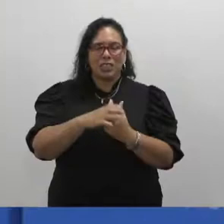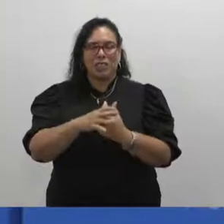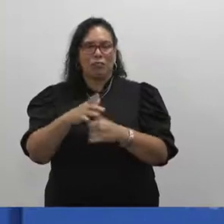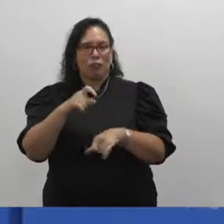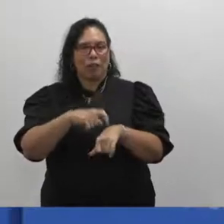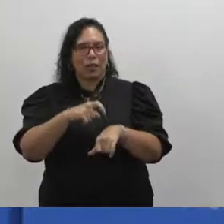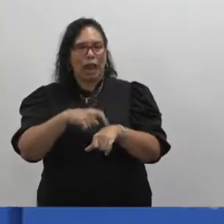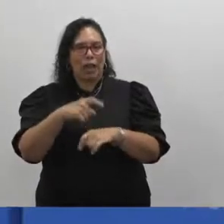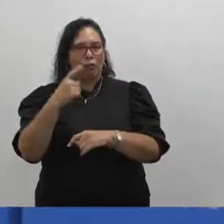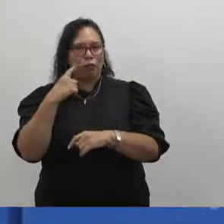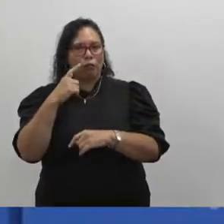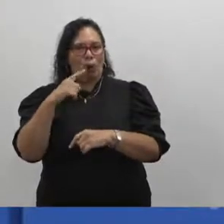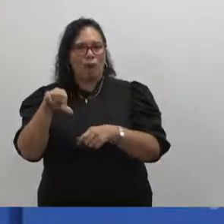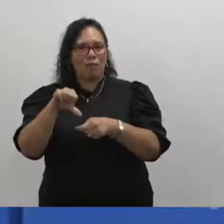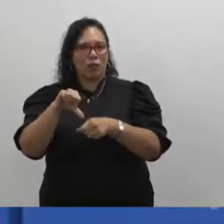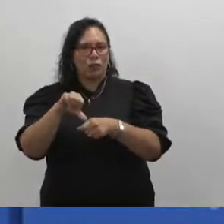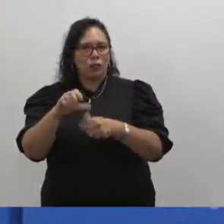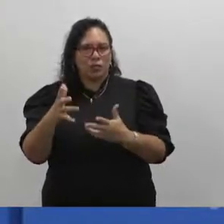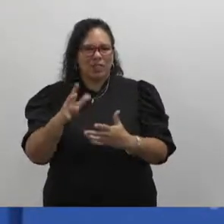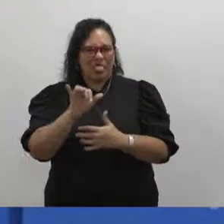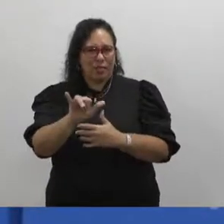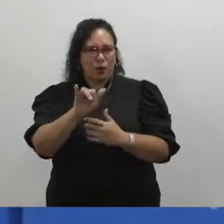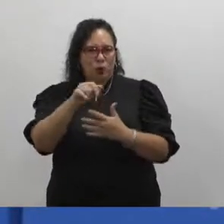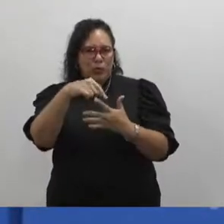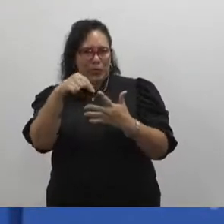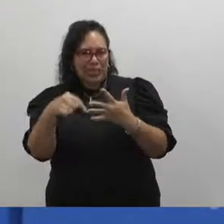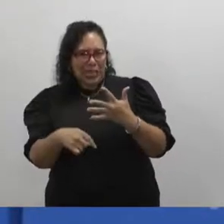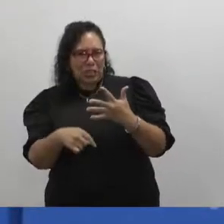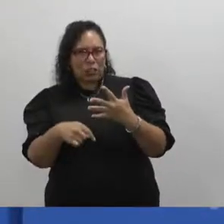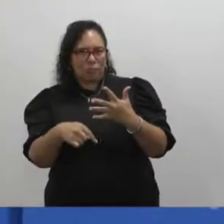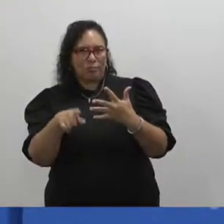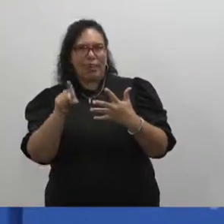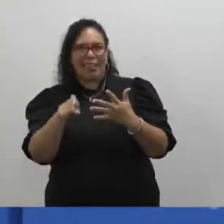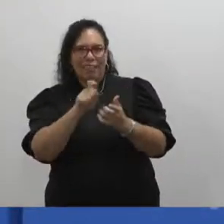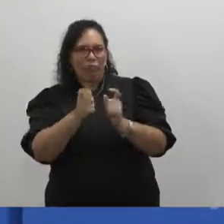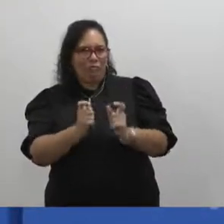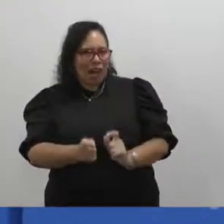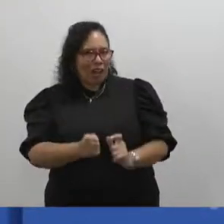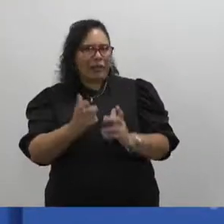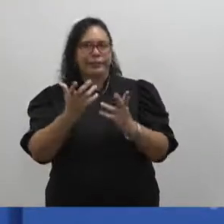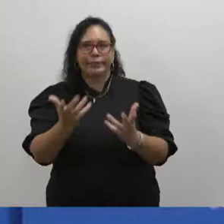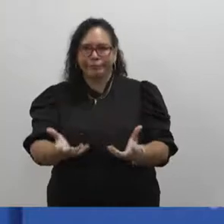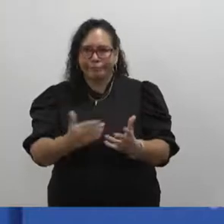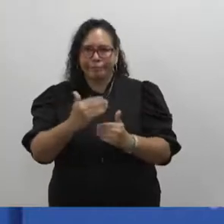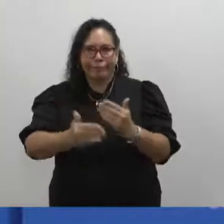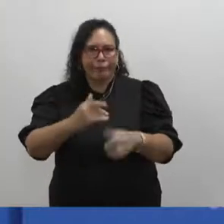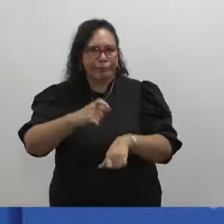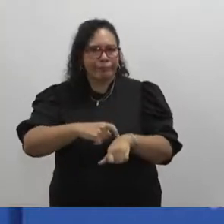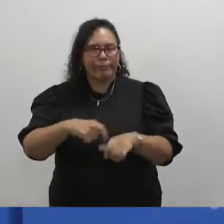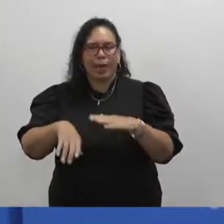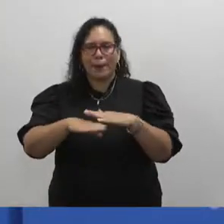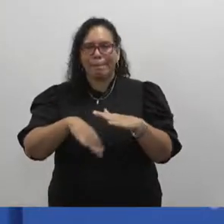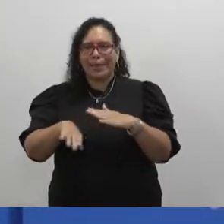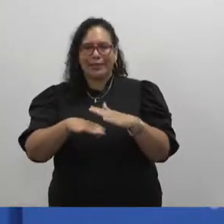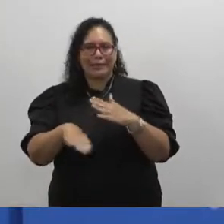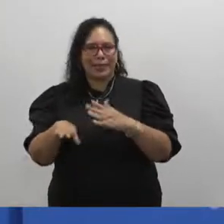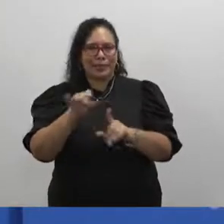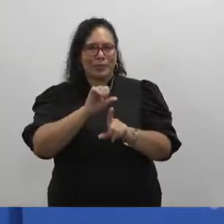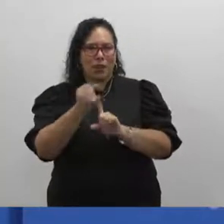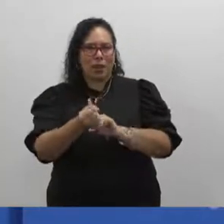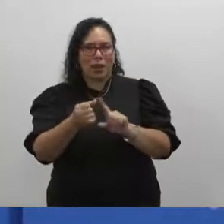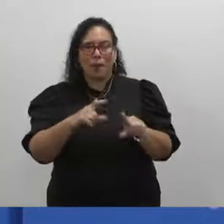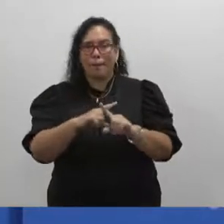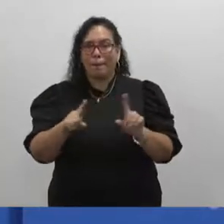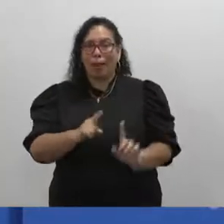cô đau pê và lia chạy lẹ sầm rạp luôn dưỡng ở nắng rất là o đôi chỉ cả tình lan pratham